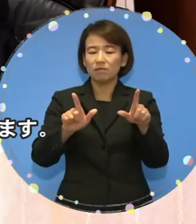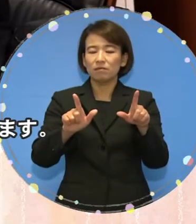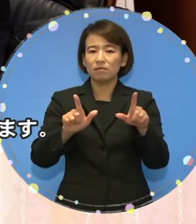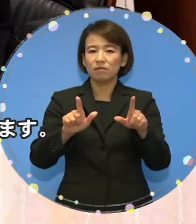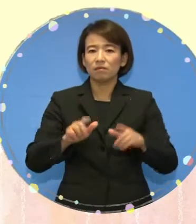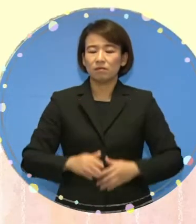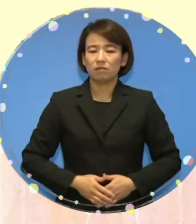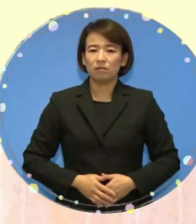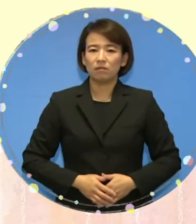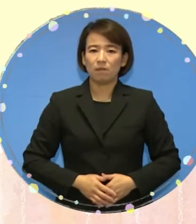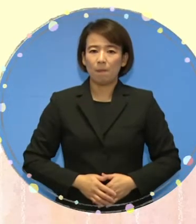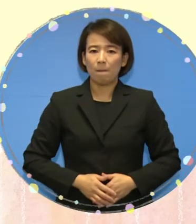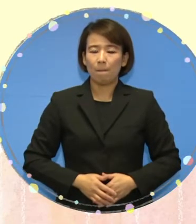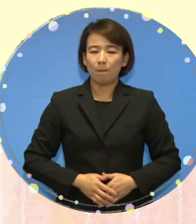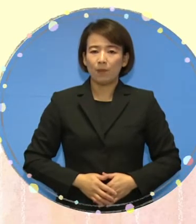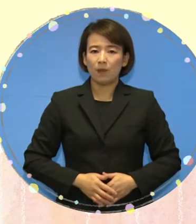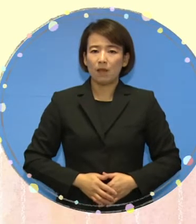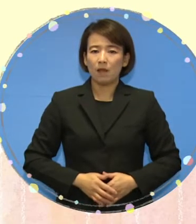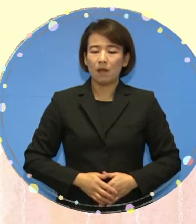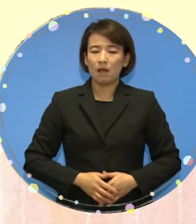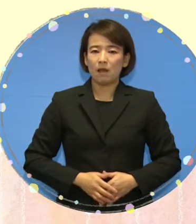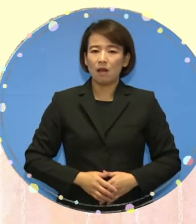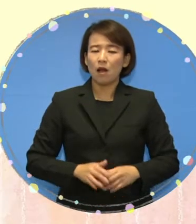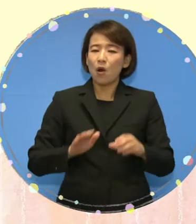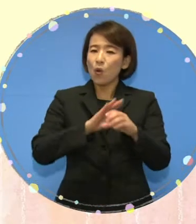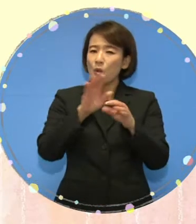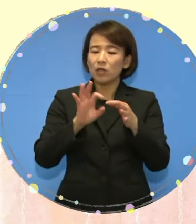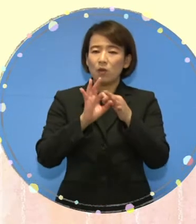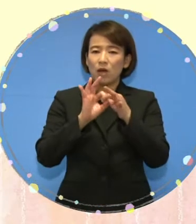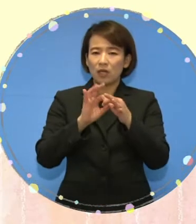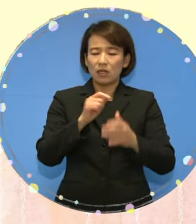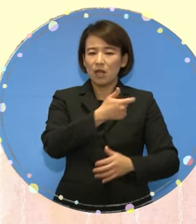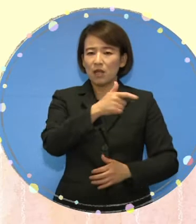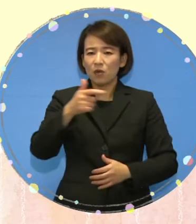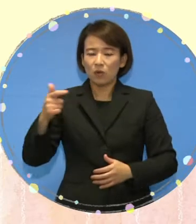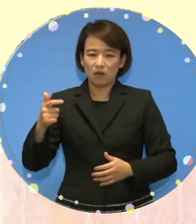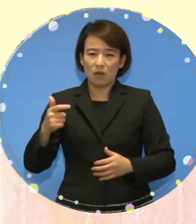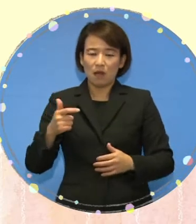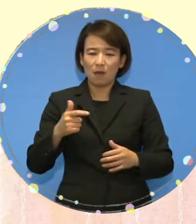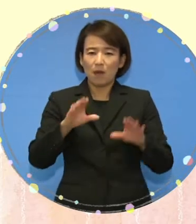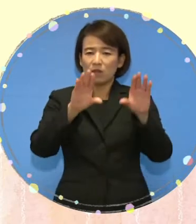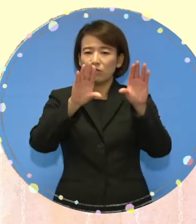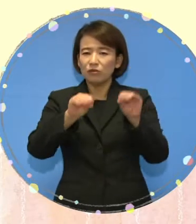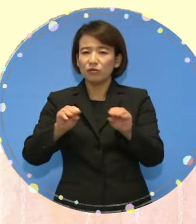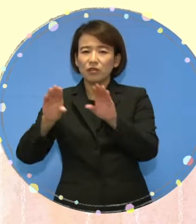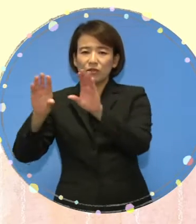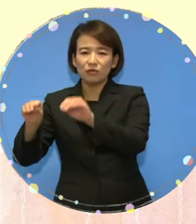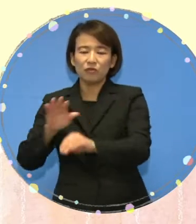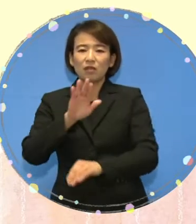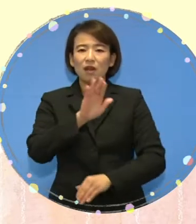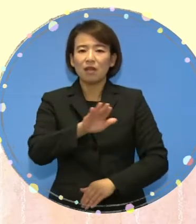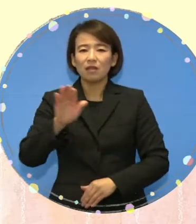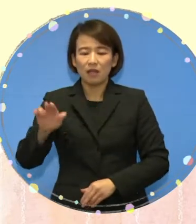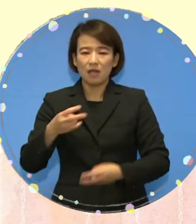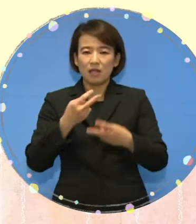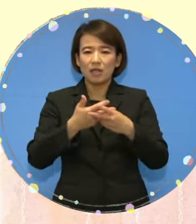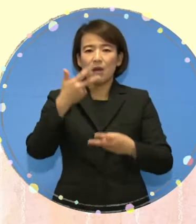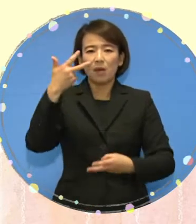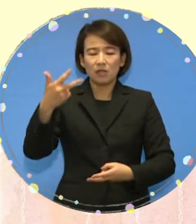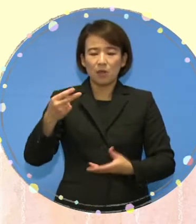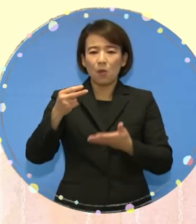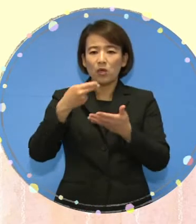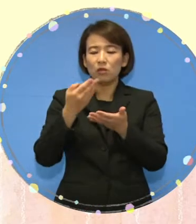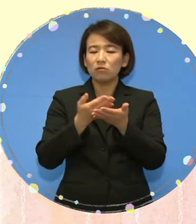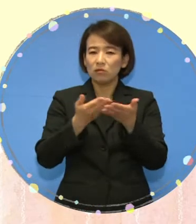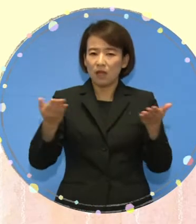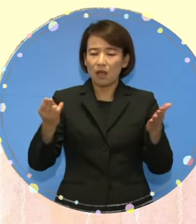ます新型コロナウイルス感染拡大に伴う様々な自粛等により本紙におきましても貧食店